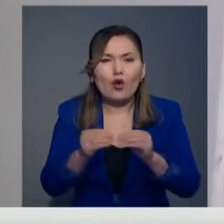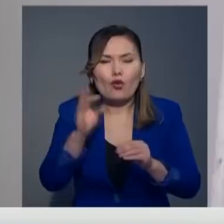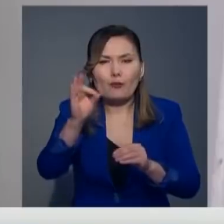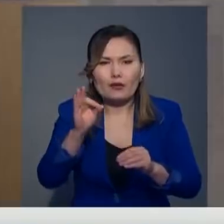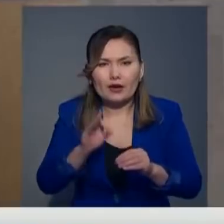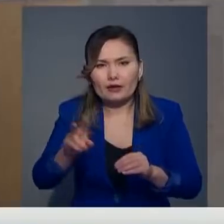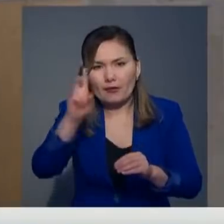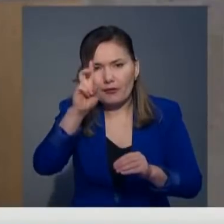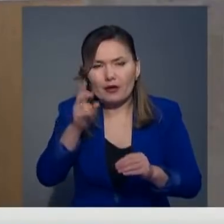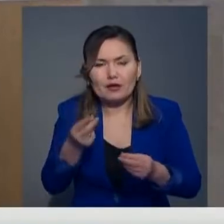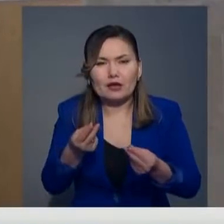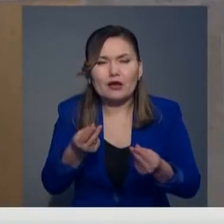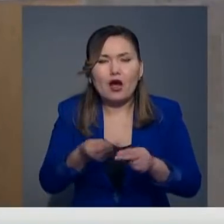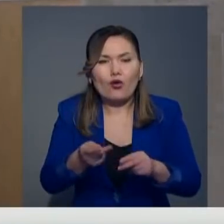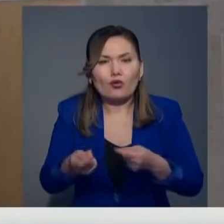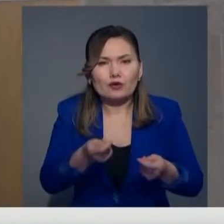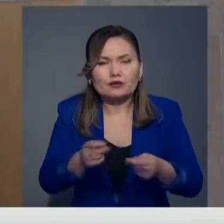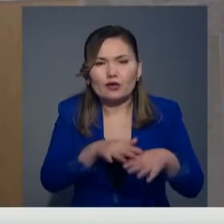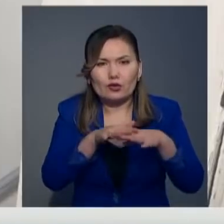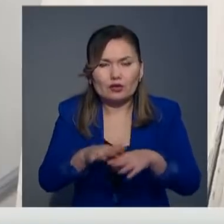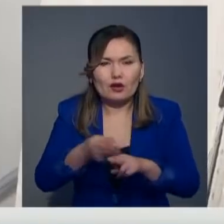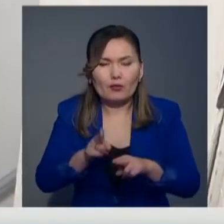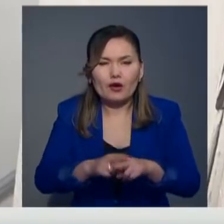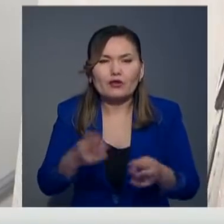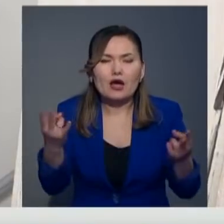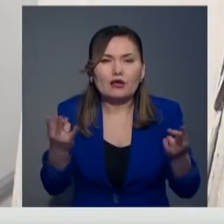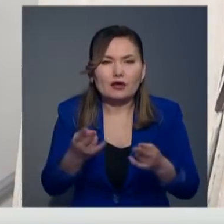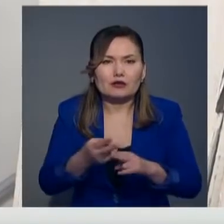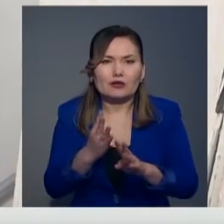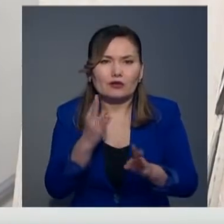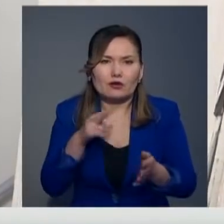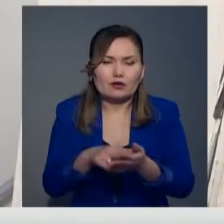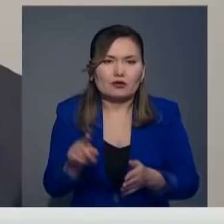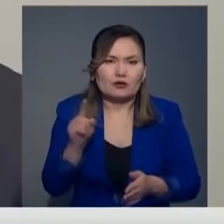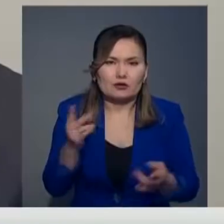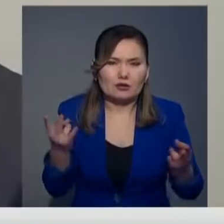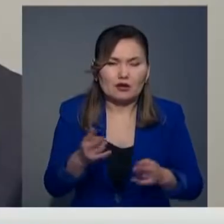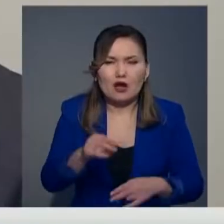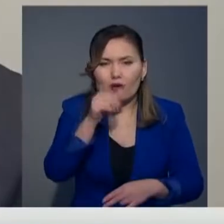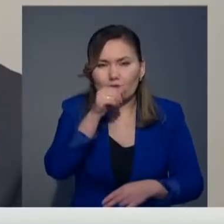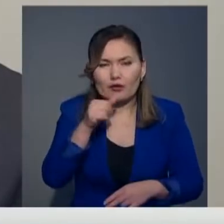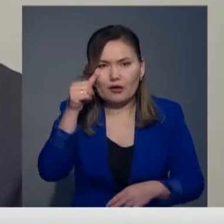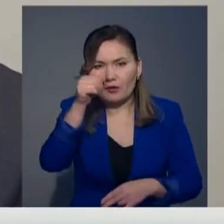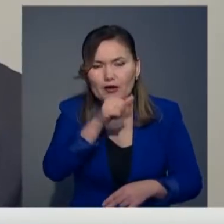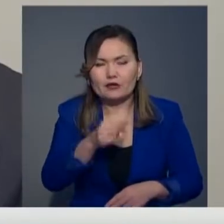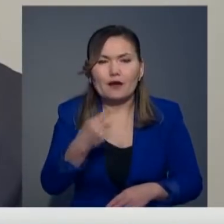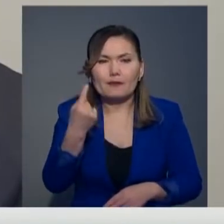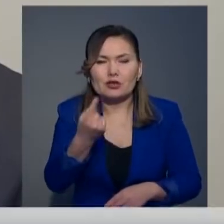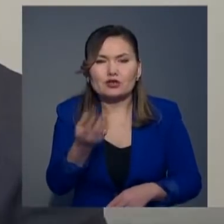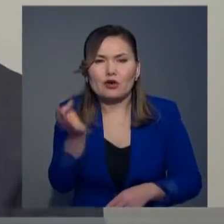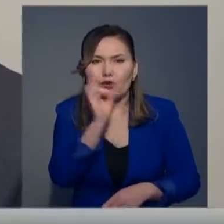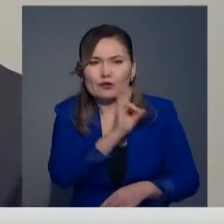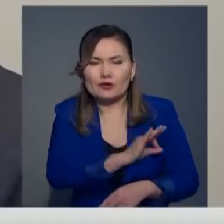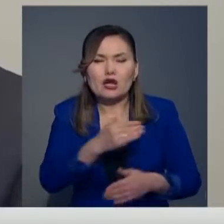жергілікті билік төлеп береді. Басты шарты үйге мұқтаж ретінде кезекте тұруы тиіс. Былтыр, мысалы, бірінші қолданыстағы